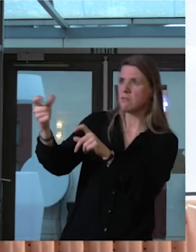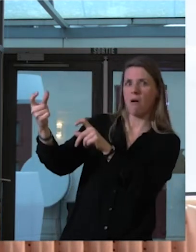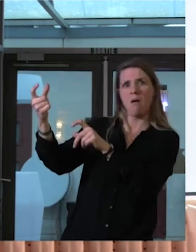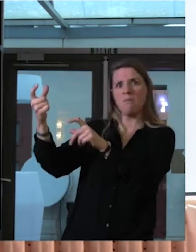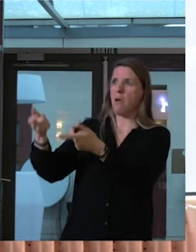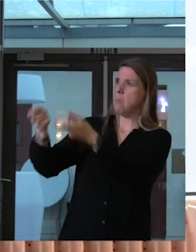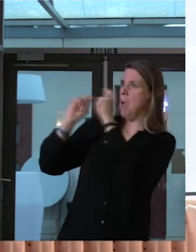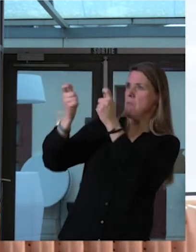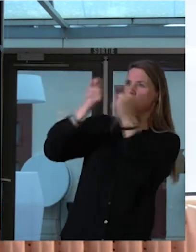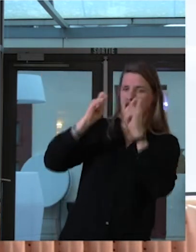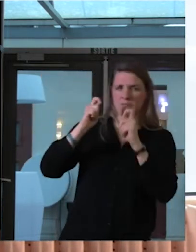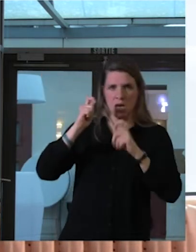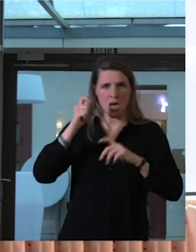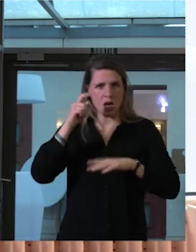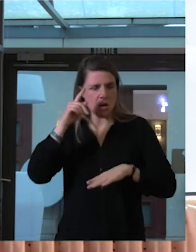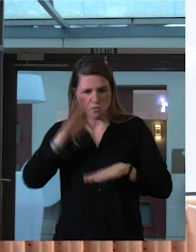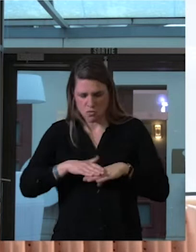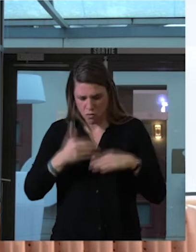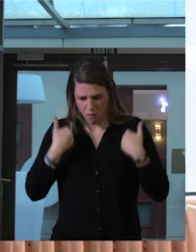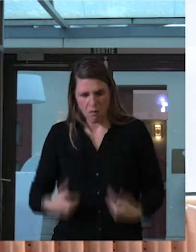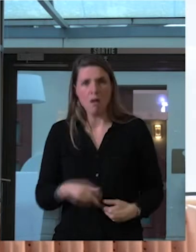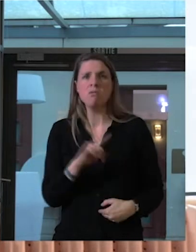ressemble pas forcément.